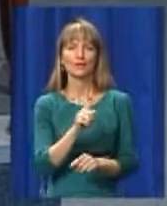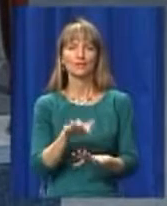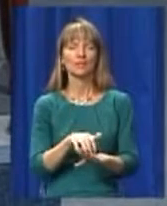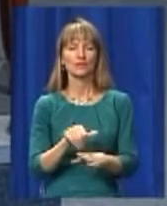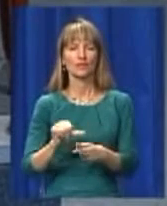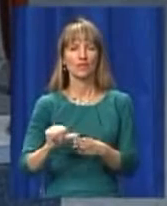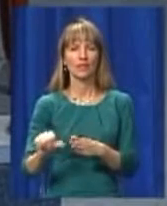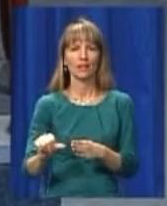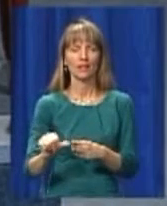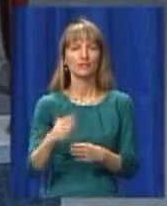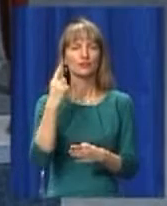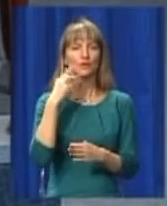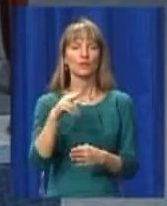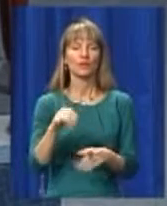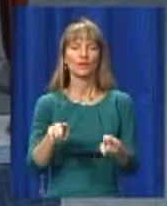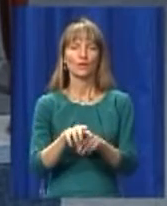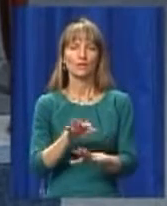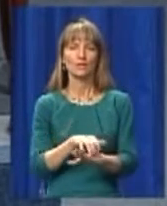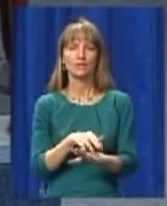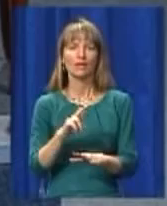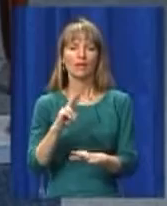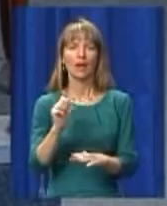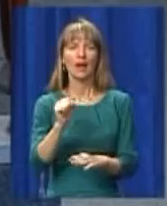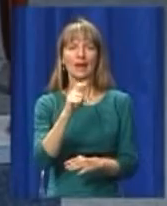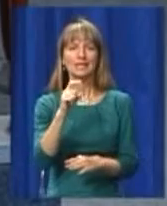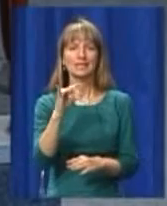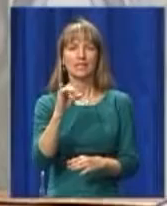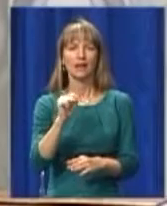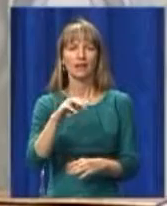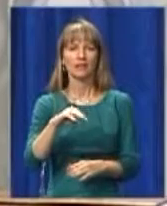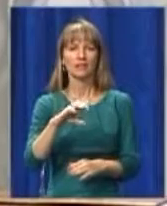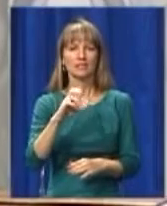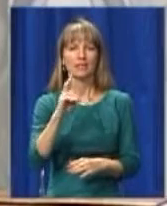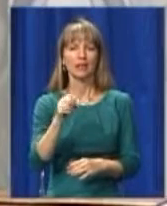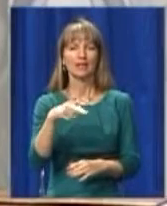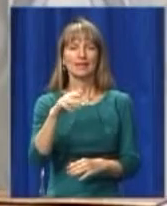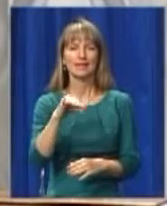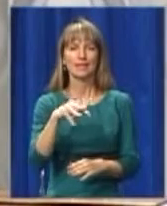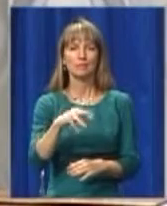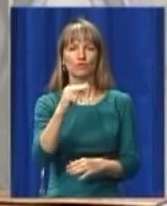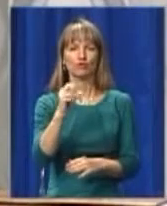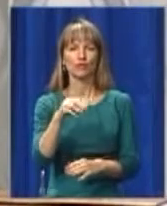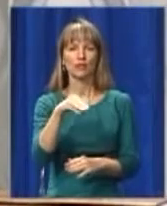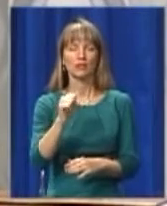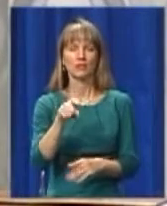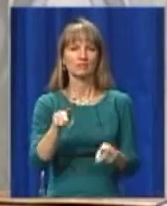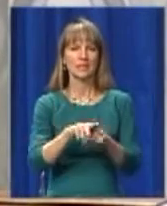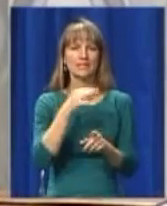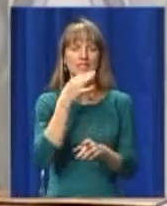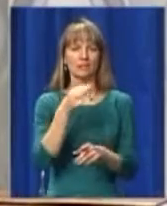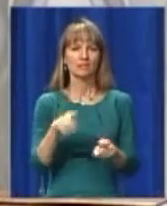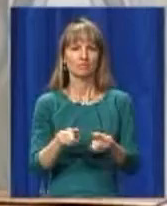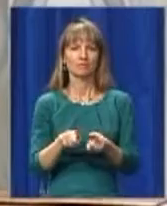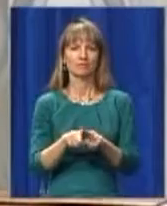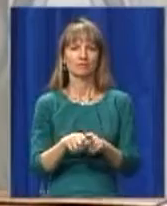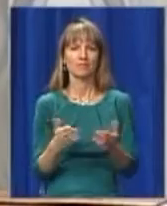кицьки окремо. А чи чула ти про таку кицьку, як азіатська димчата? Знаешь, такое, вот ты так сказала, как будто какая-то,